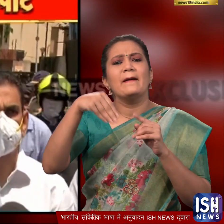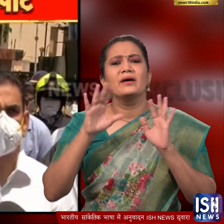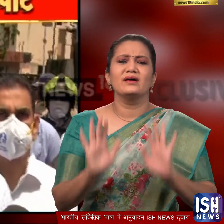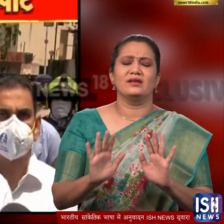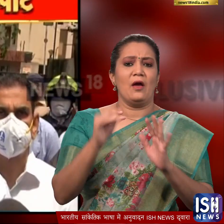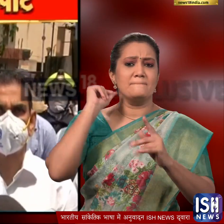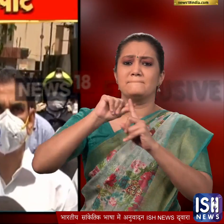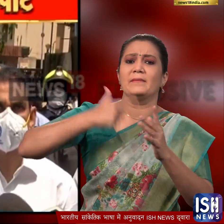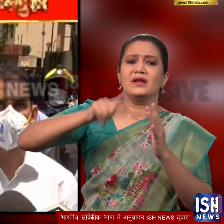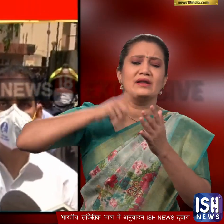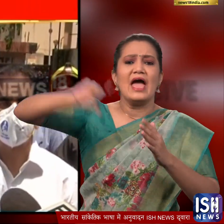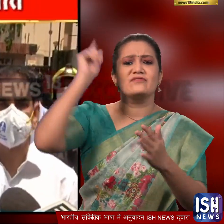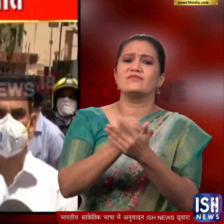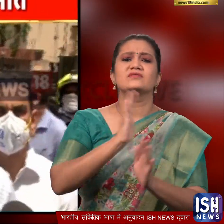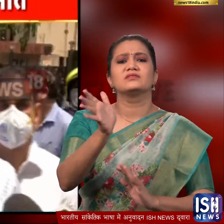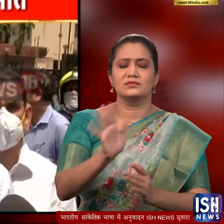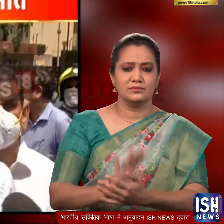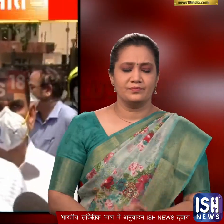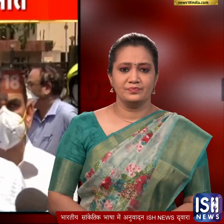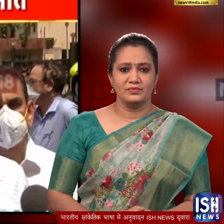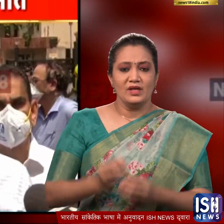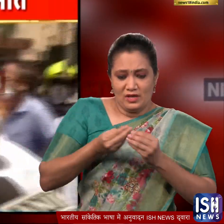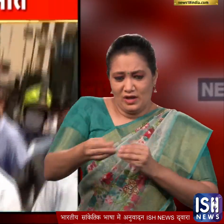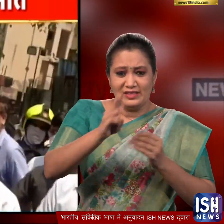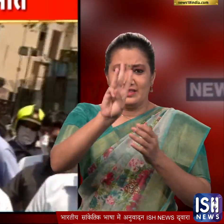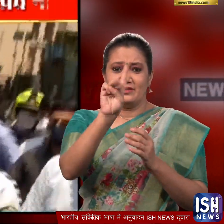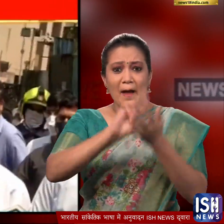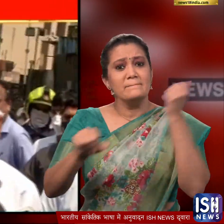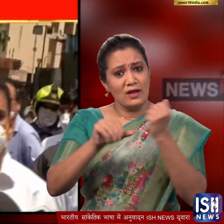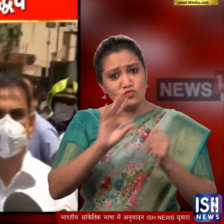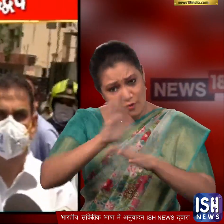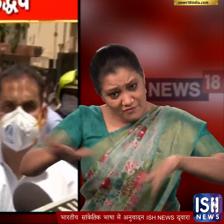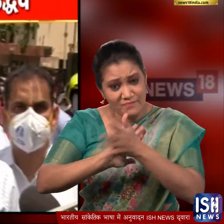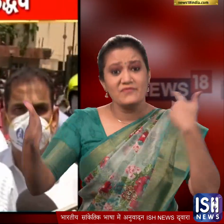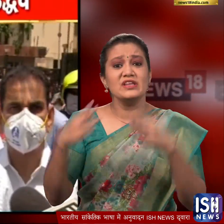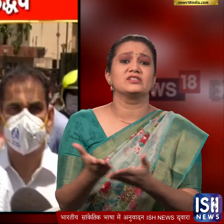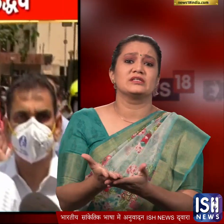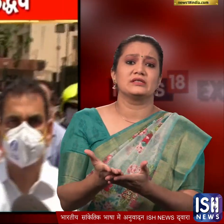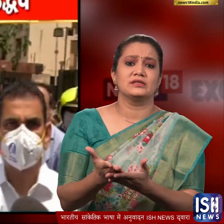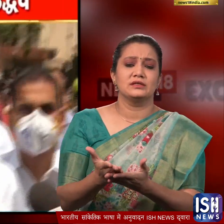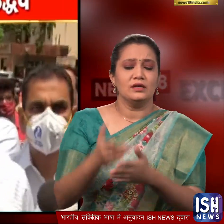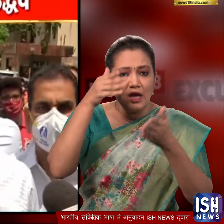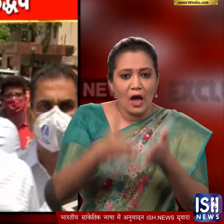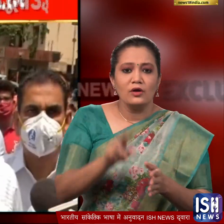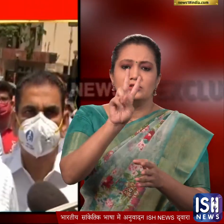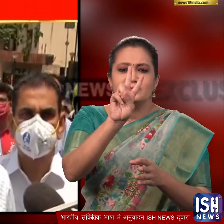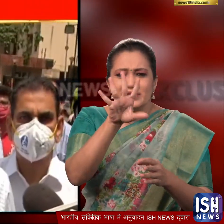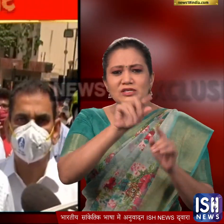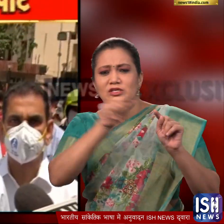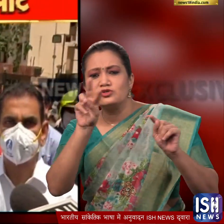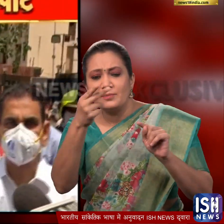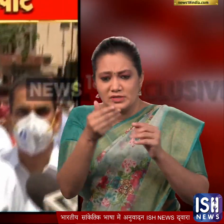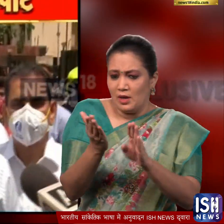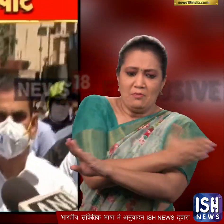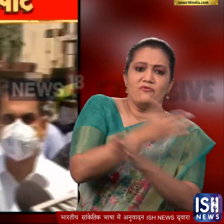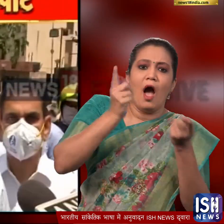टेम्पररी परमिशन इस हॉस्पिटल को दी गई थी। आने वाले 31 तारीख को वो समाप्त होने वाली थी, लेकिन अब आज तारीख 25-26